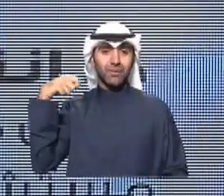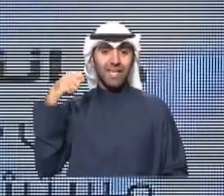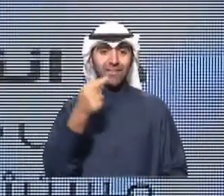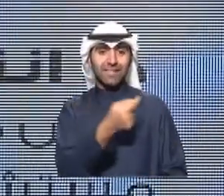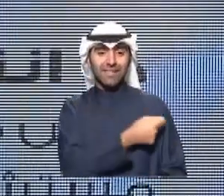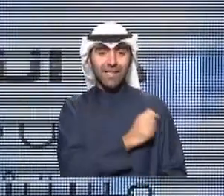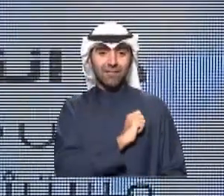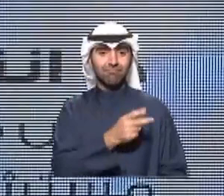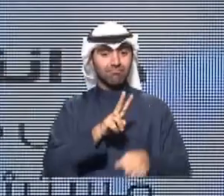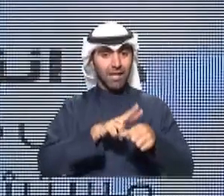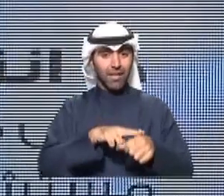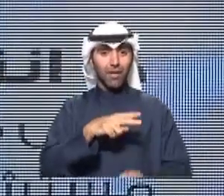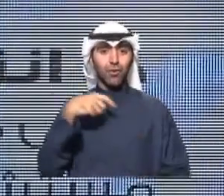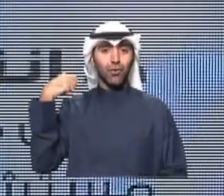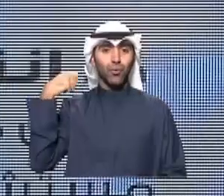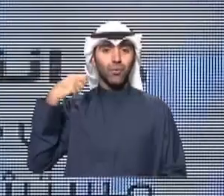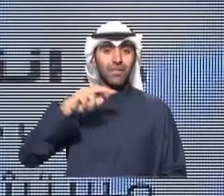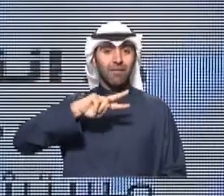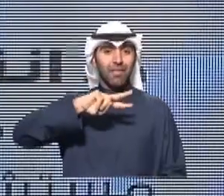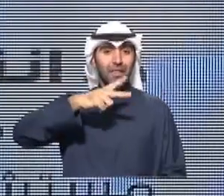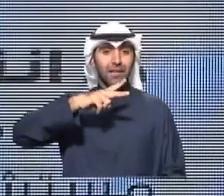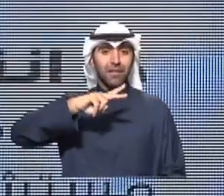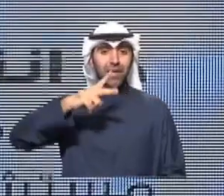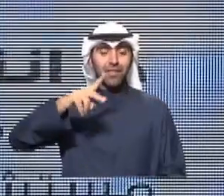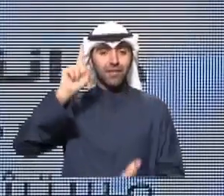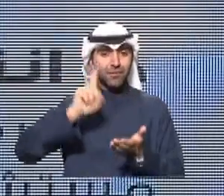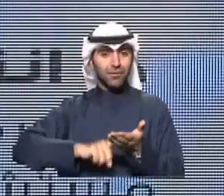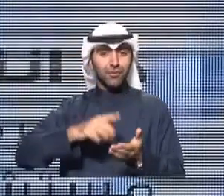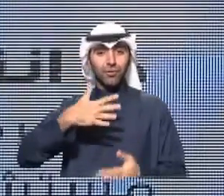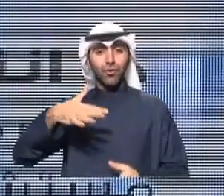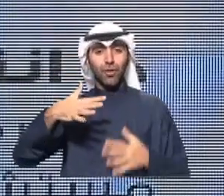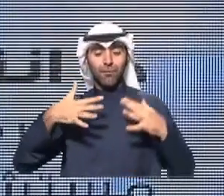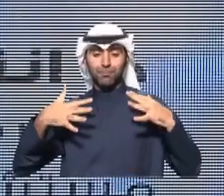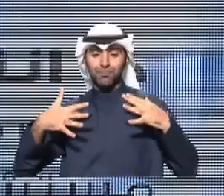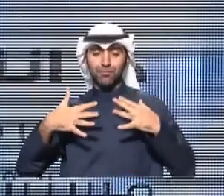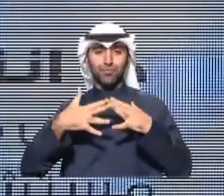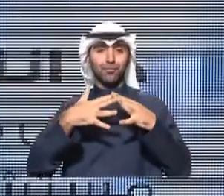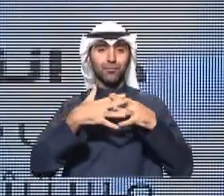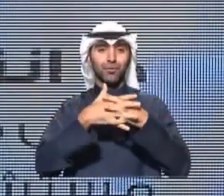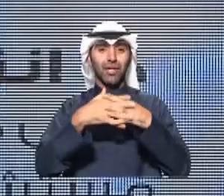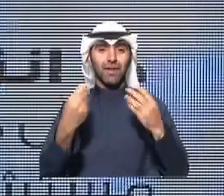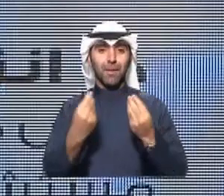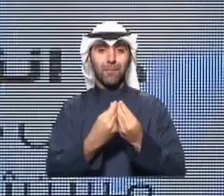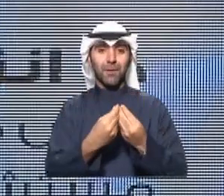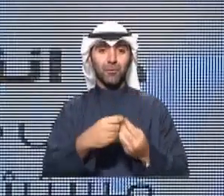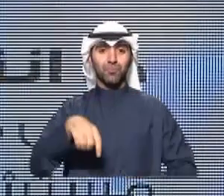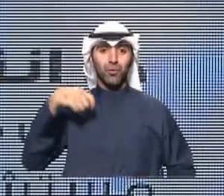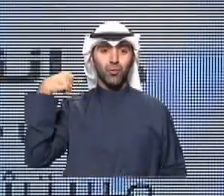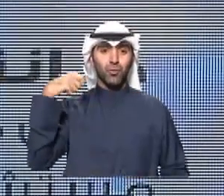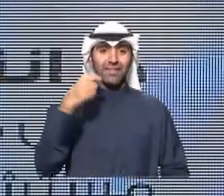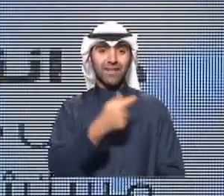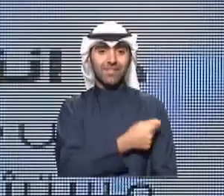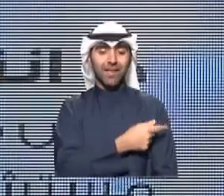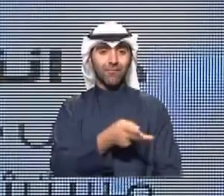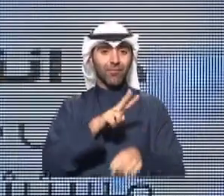المعنية والهيئات الرسمية في الدولة، بالإضافة إلى جهود المتطوعين في دولة الكويت.